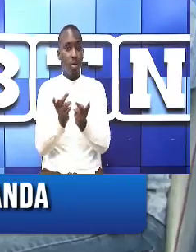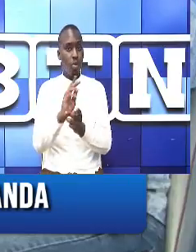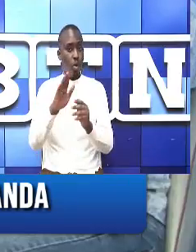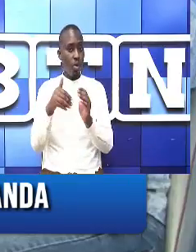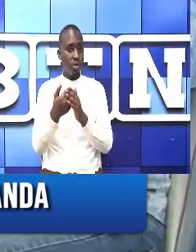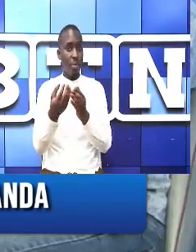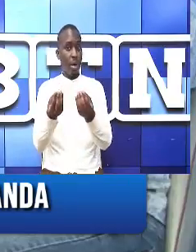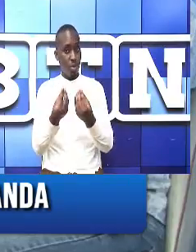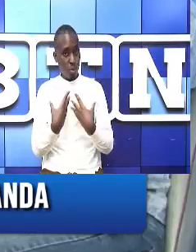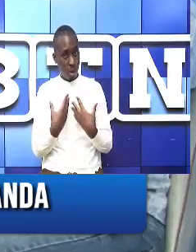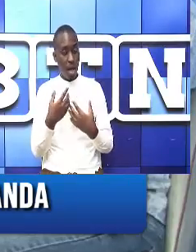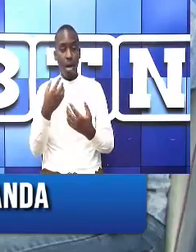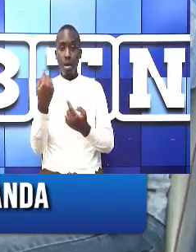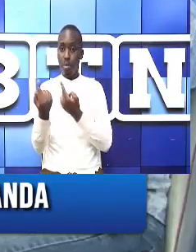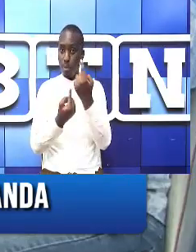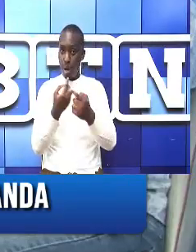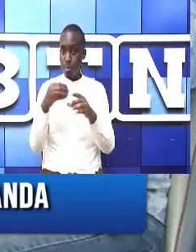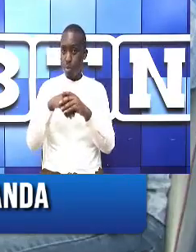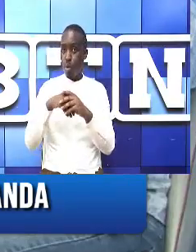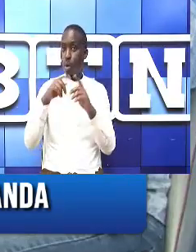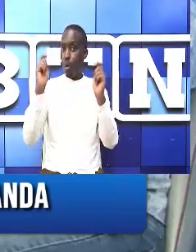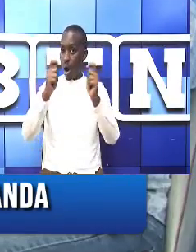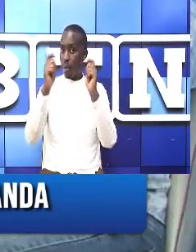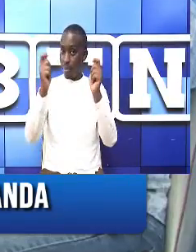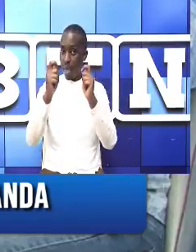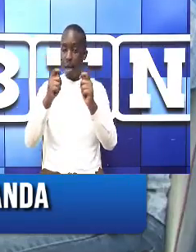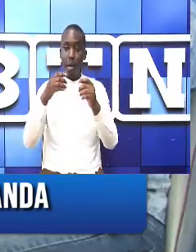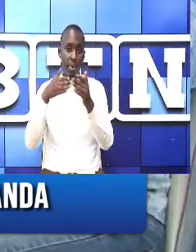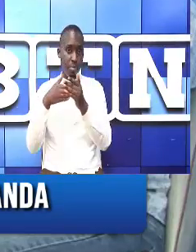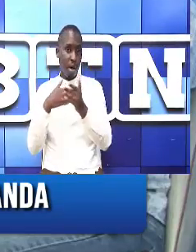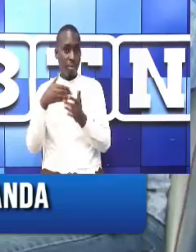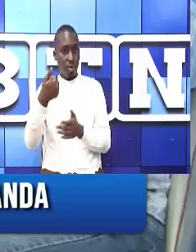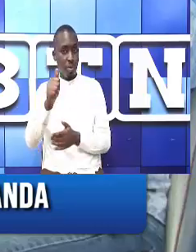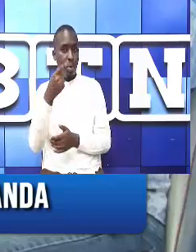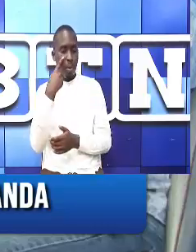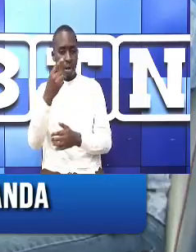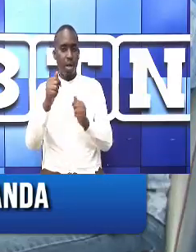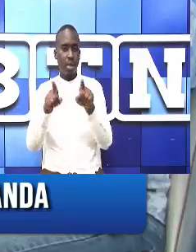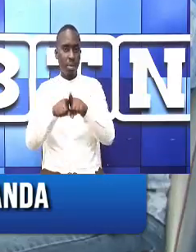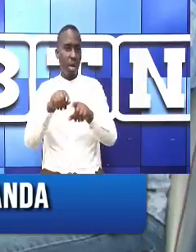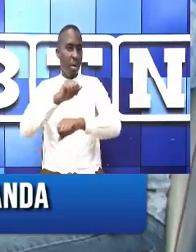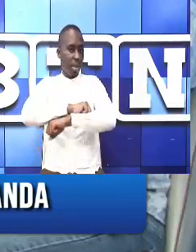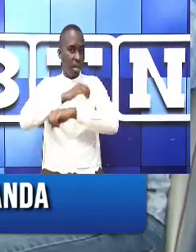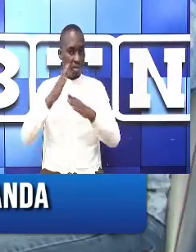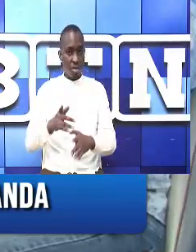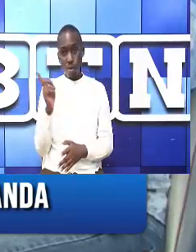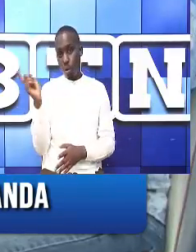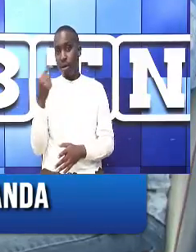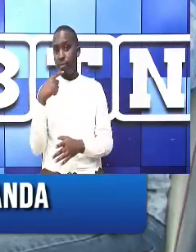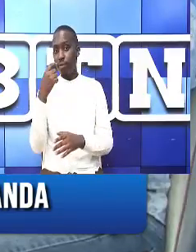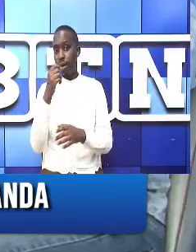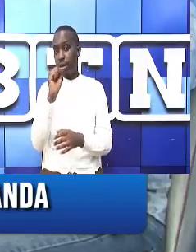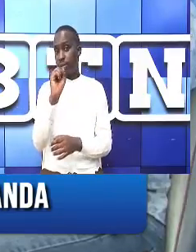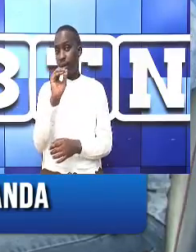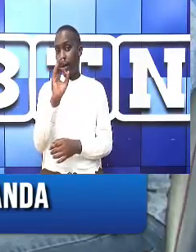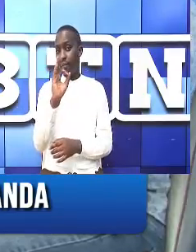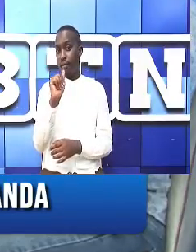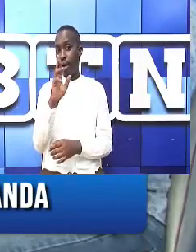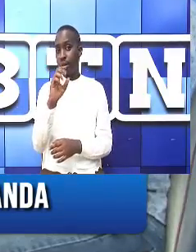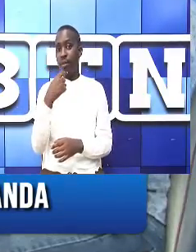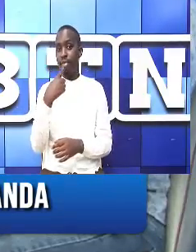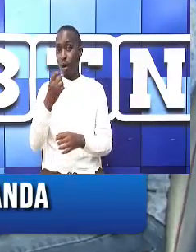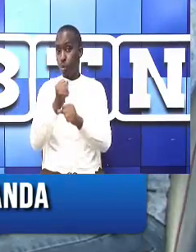kuduha bumwe mu buhamya bw'imbogamizi babona noneho nk'abanyeshuri wenda Safari arazivuga nk'umukozi nazivuga